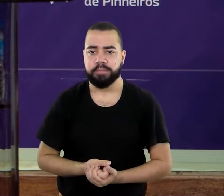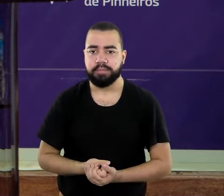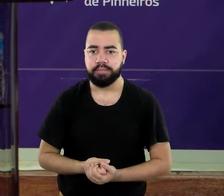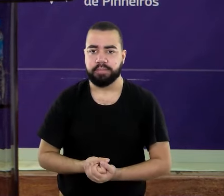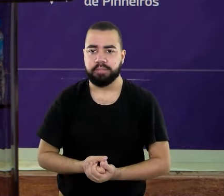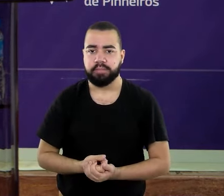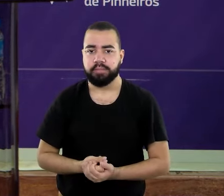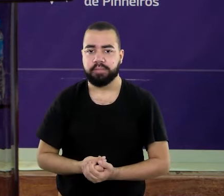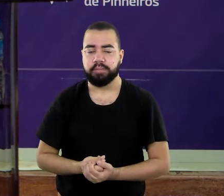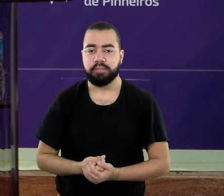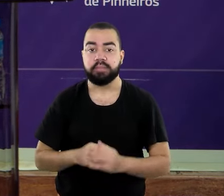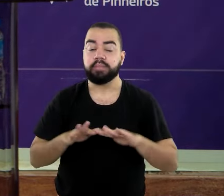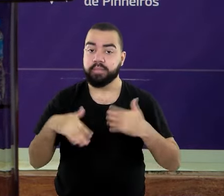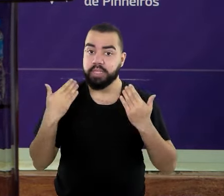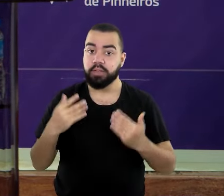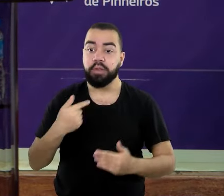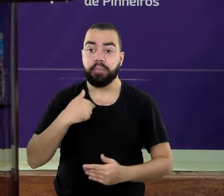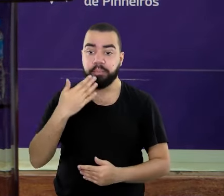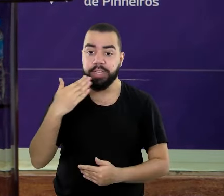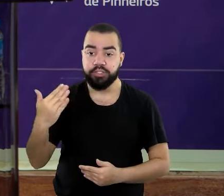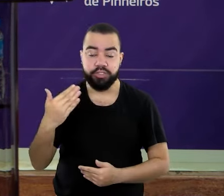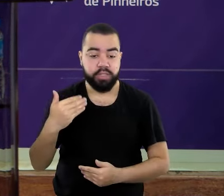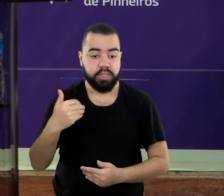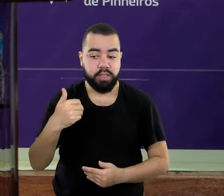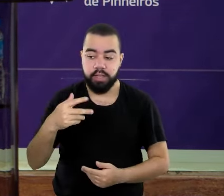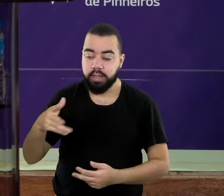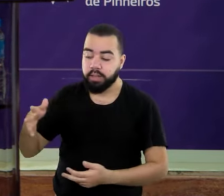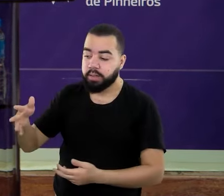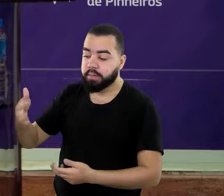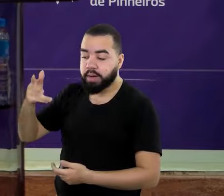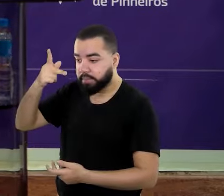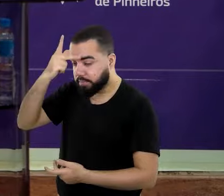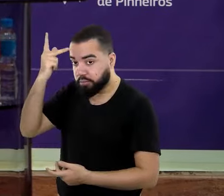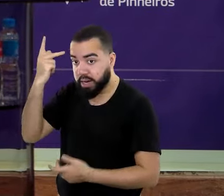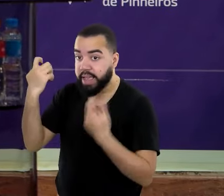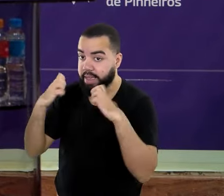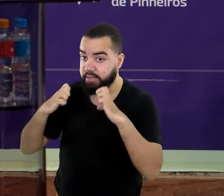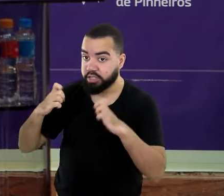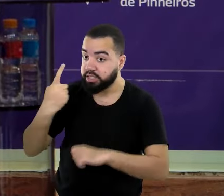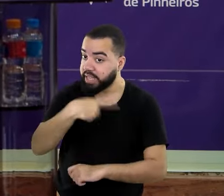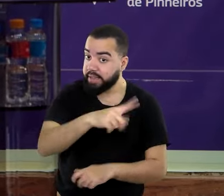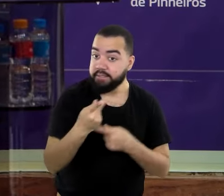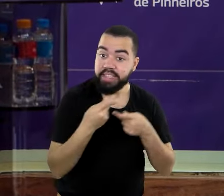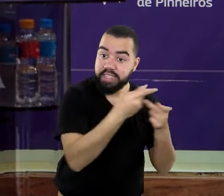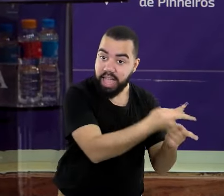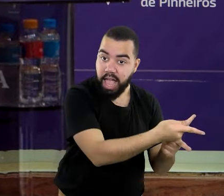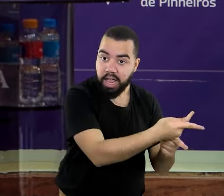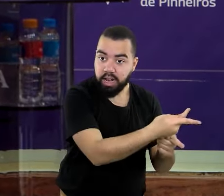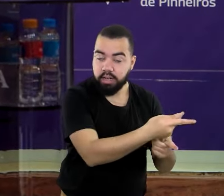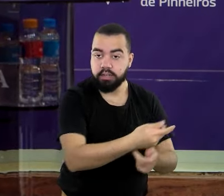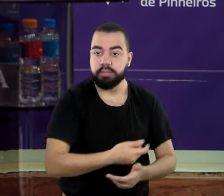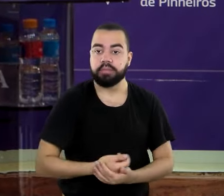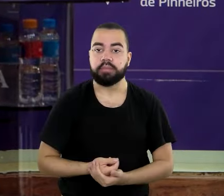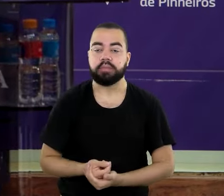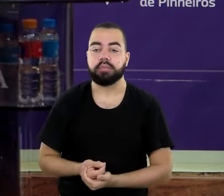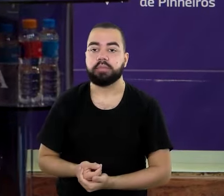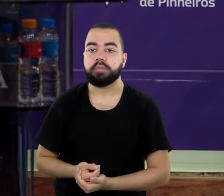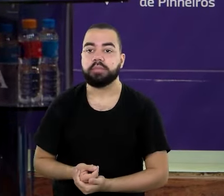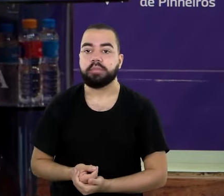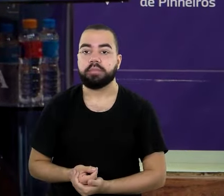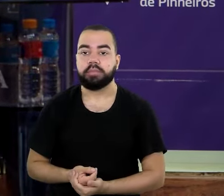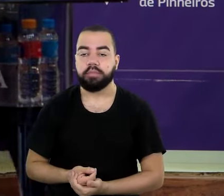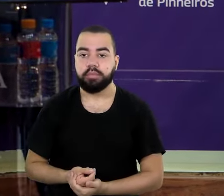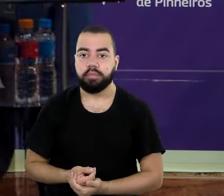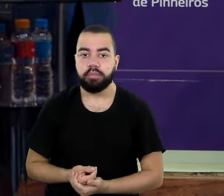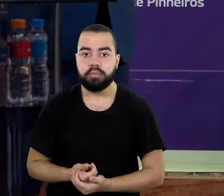성도에게 방문을 하라 했습니다. E eu pedi para a evangelista visitar a casa dela. 조금 있다가 방문